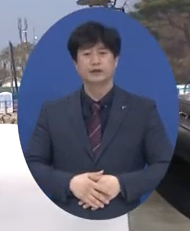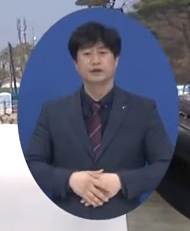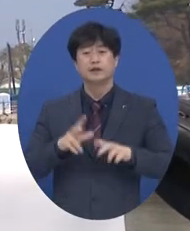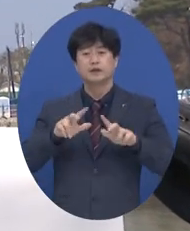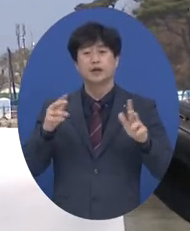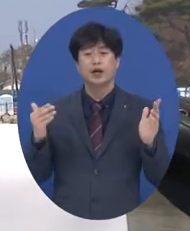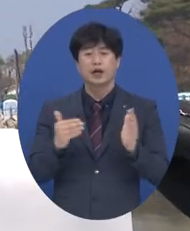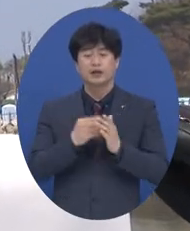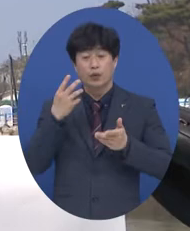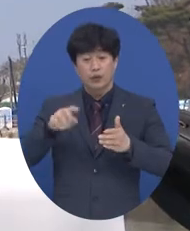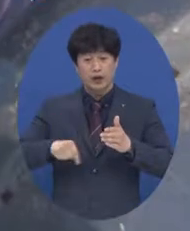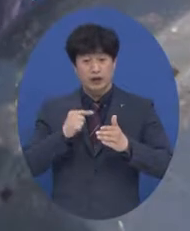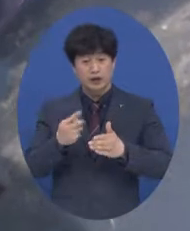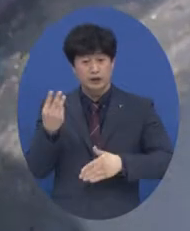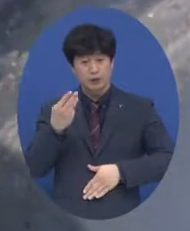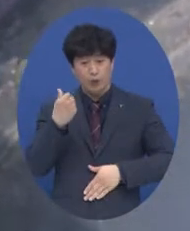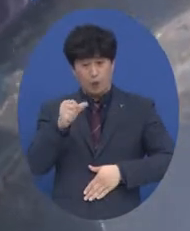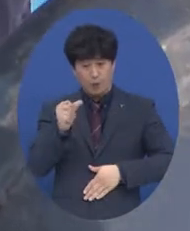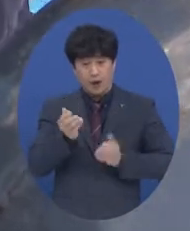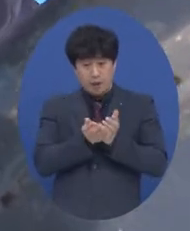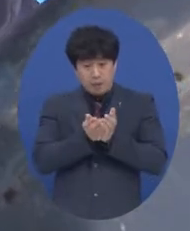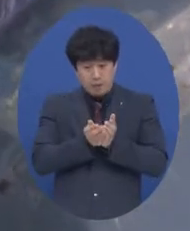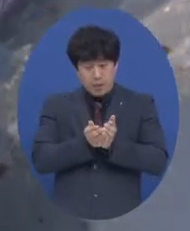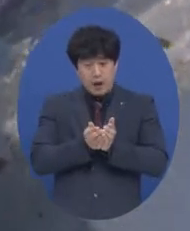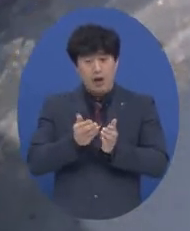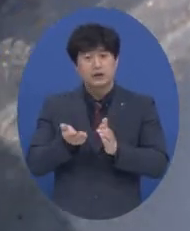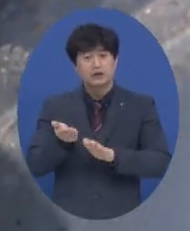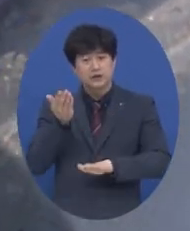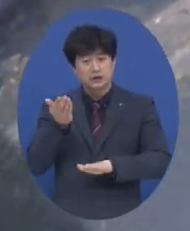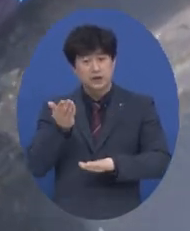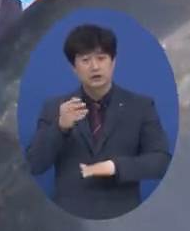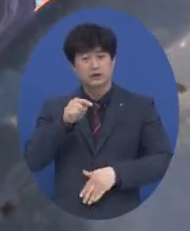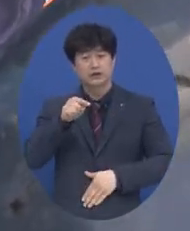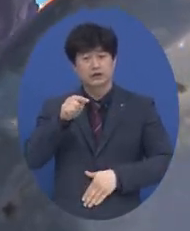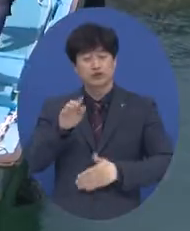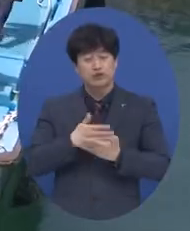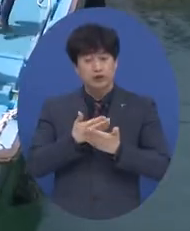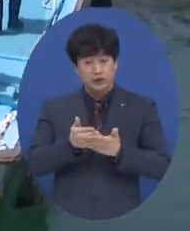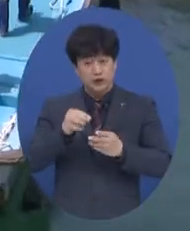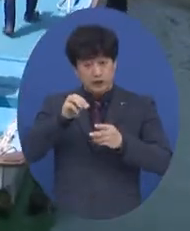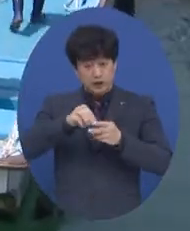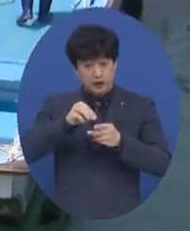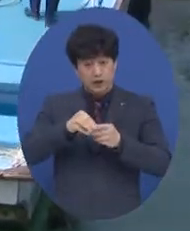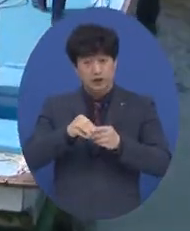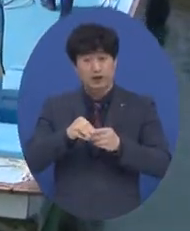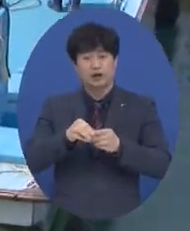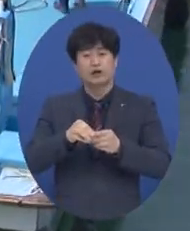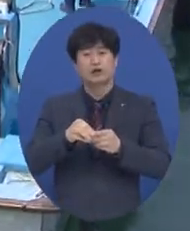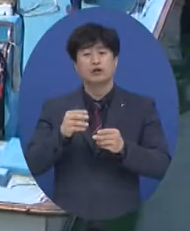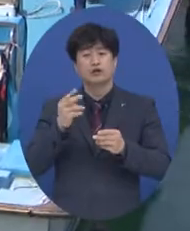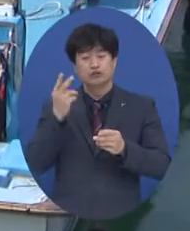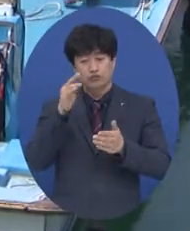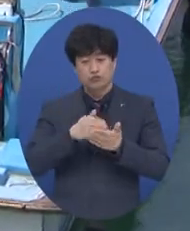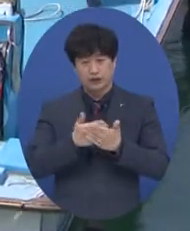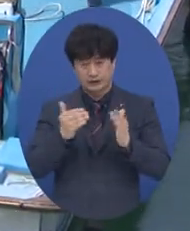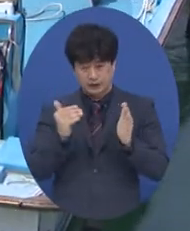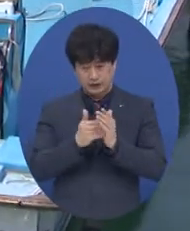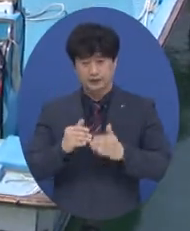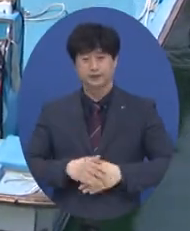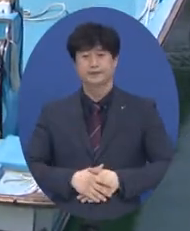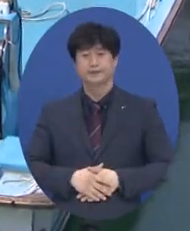도내 3,500척 넘는 배가 이곳에 손길을 거쳤습니다. 경기지TV 최지연입니다.